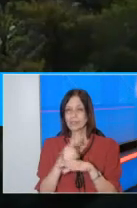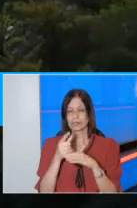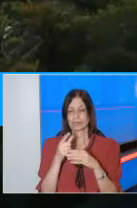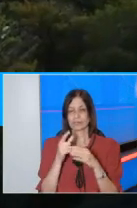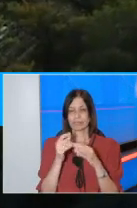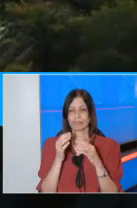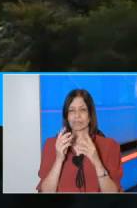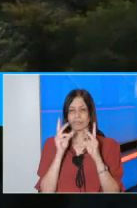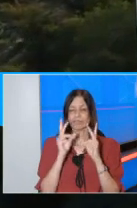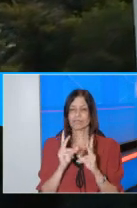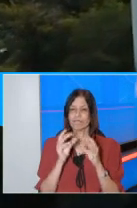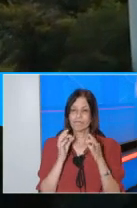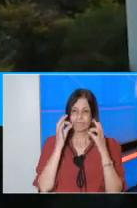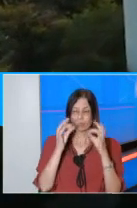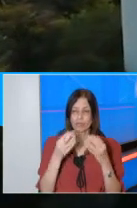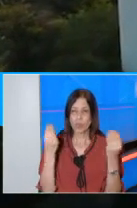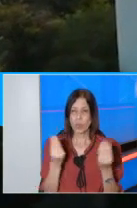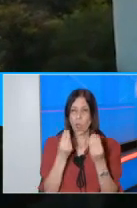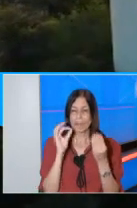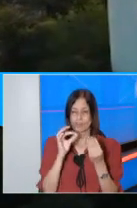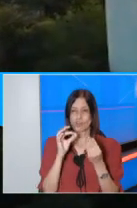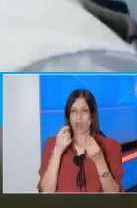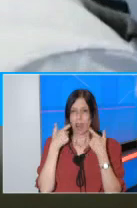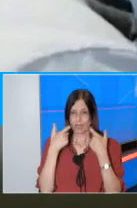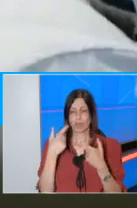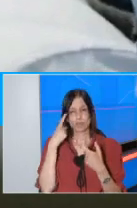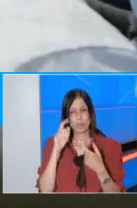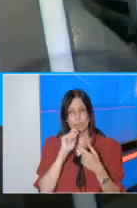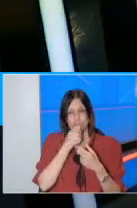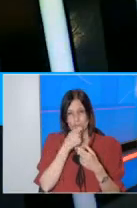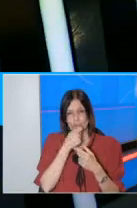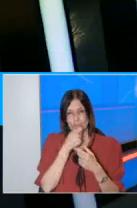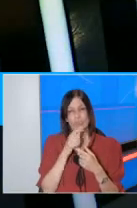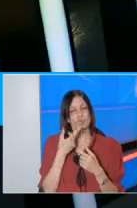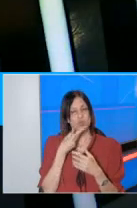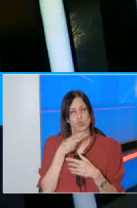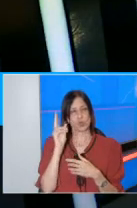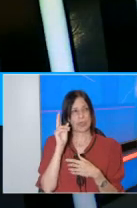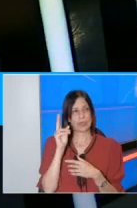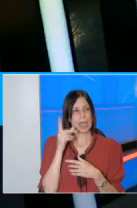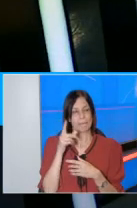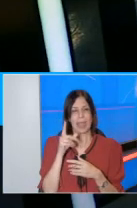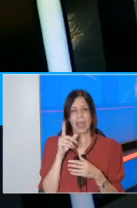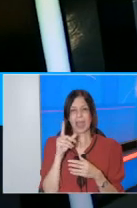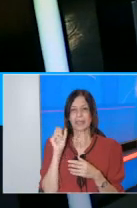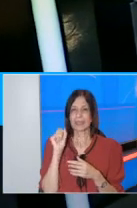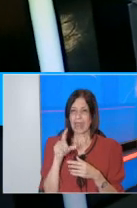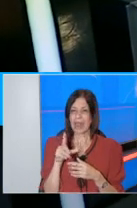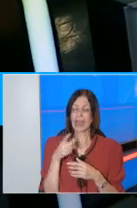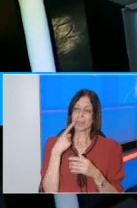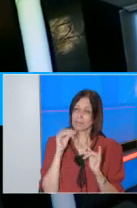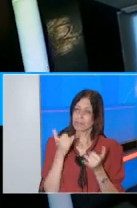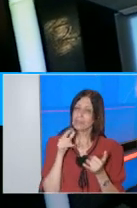ועיכוב של גורמי אכיפת חוק. הם חשבו שזה מוצפן לחלוטין. נכון. הרבה יותר מהטלגרם. האמת שהם צדקו, זה